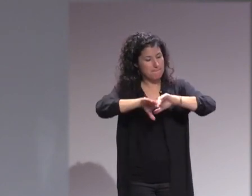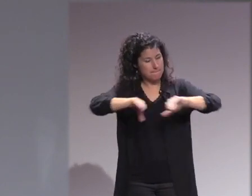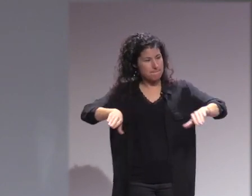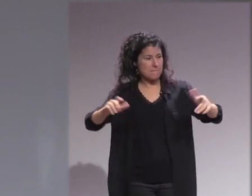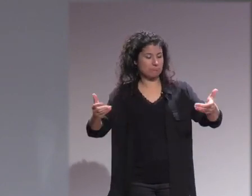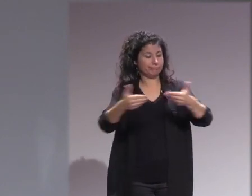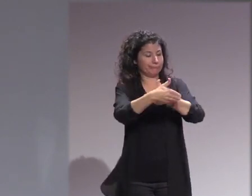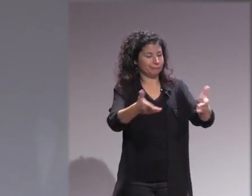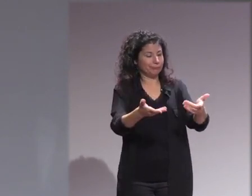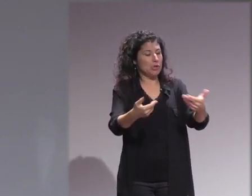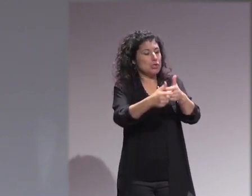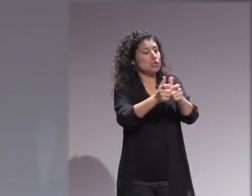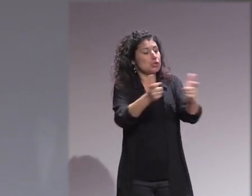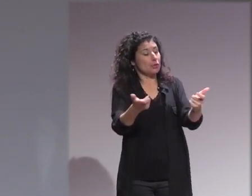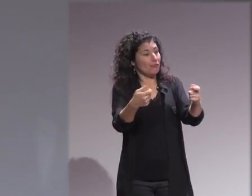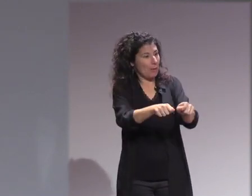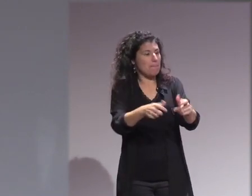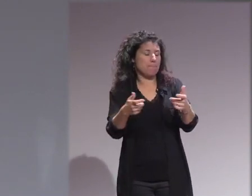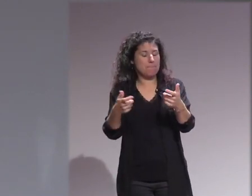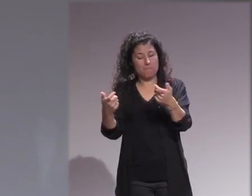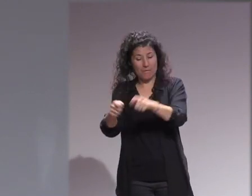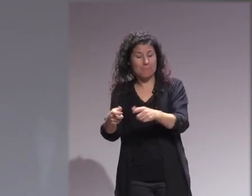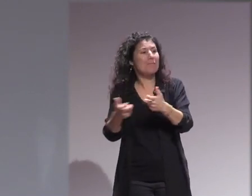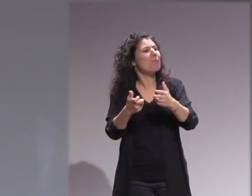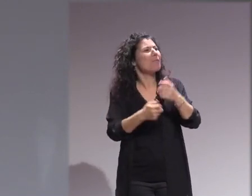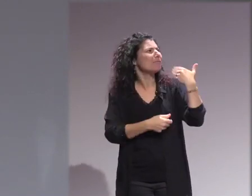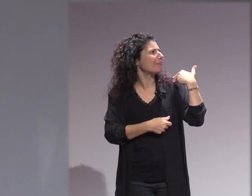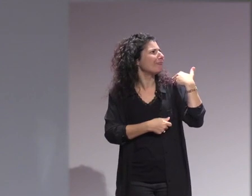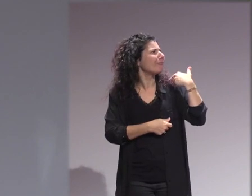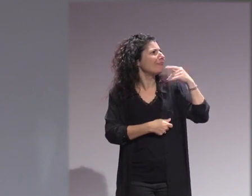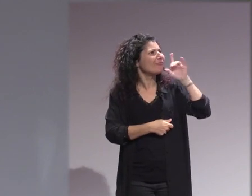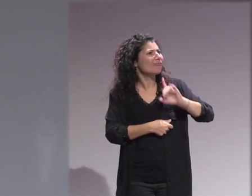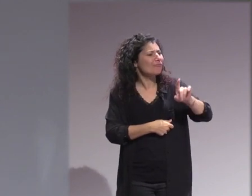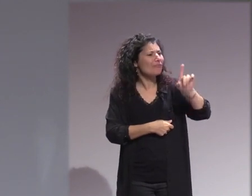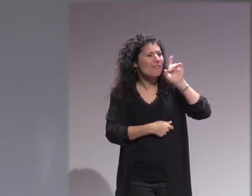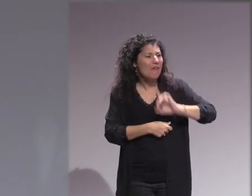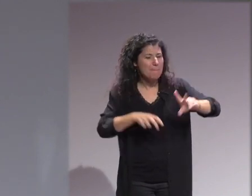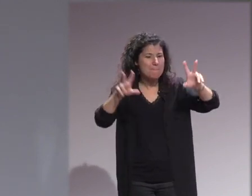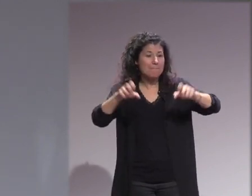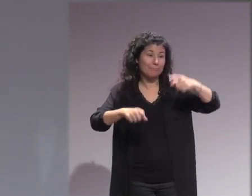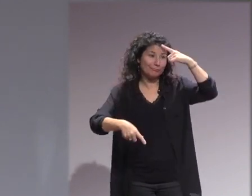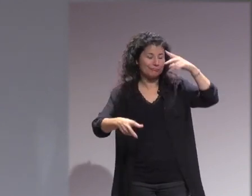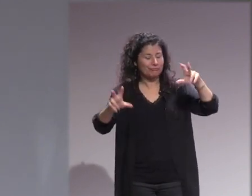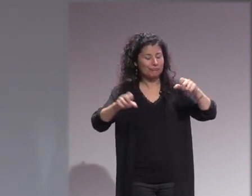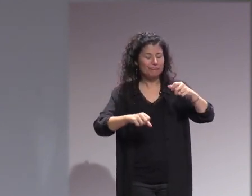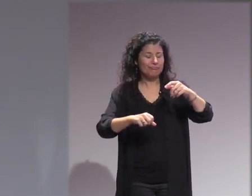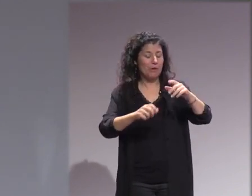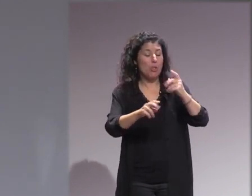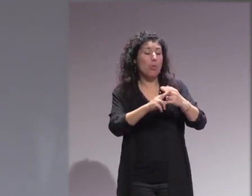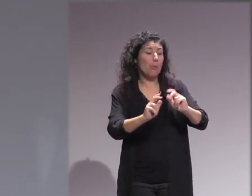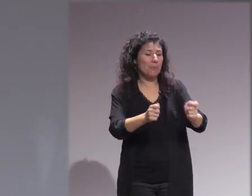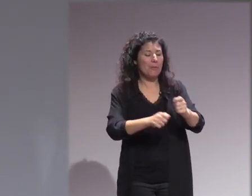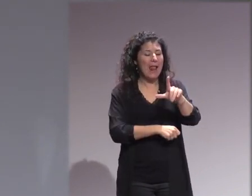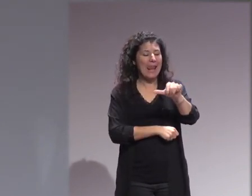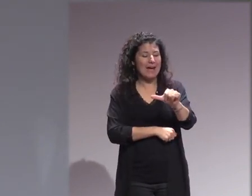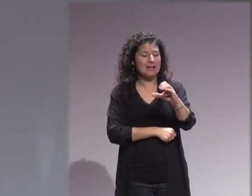là, en fait, voilà, un des centres fermés pour femmes, il y a une personne qui nous dit ça récemment, ça s'appelait la Sorbonne de la Serpillière. C'est-à-dire qu'en lieu et place, en tout cas, c'était surnommé